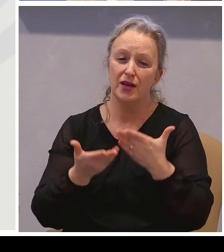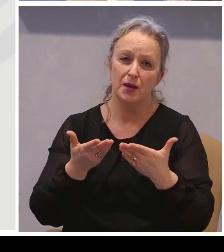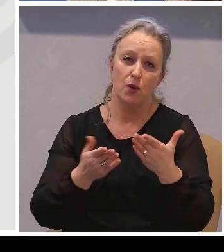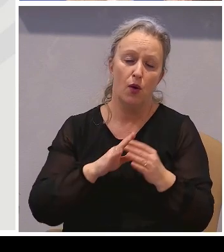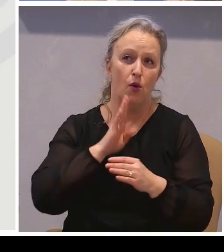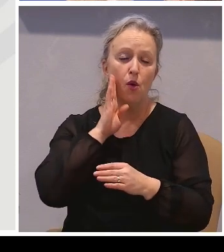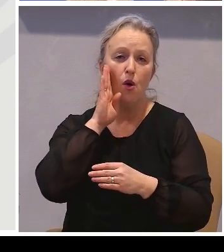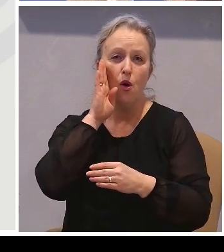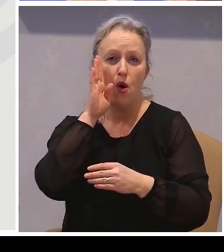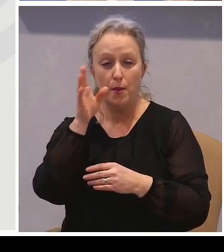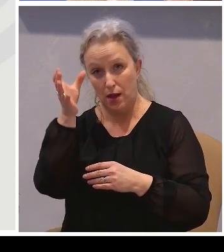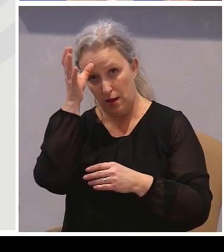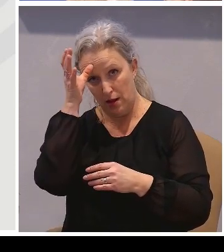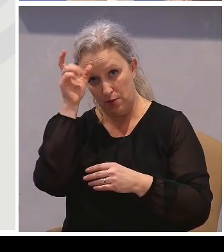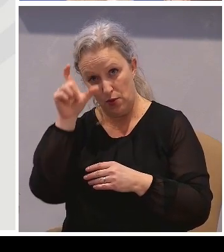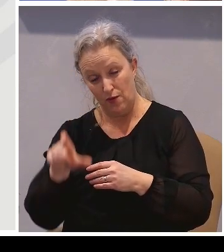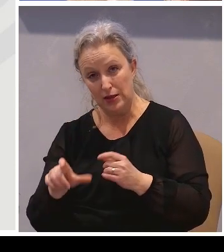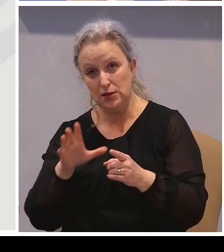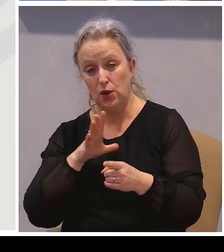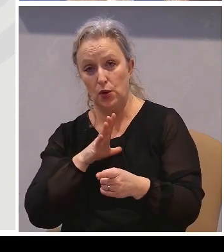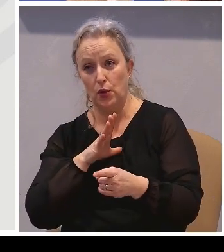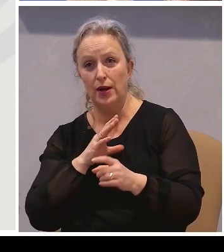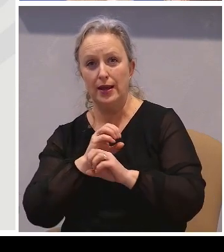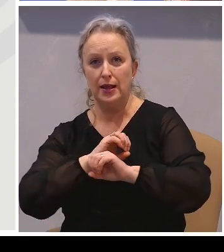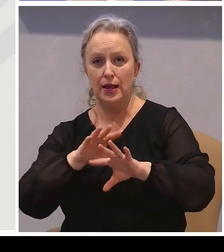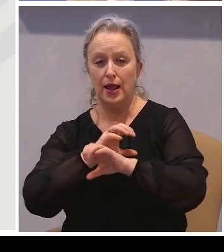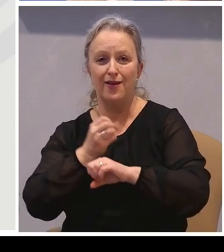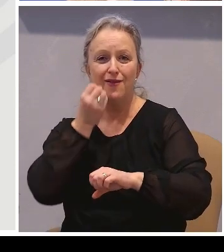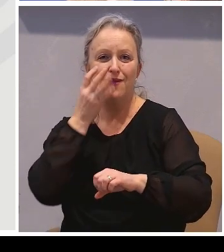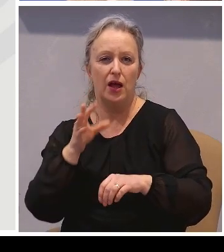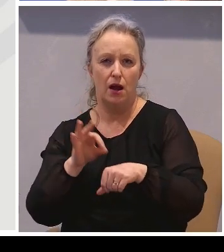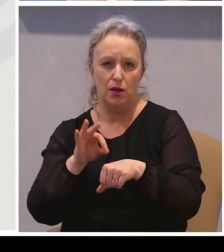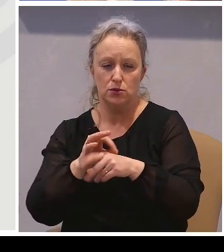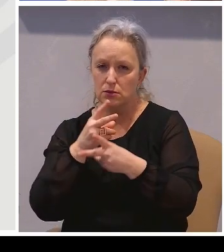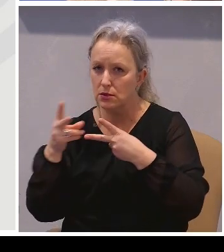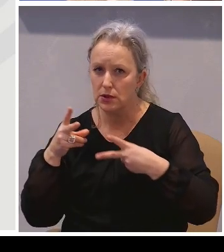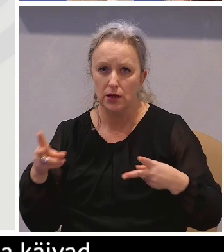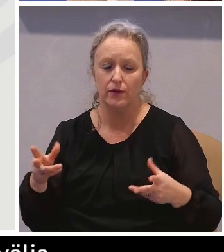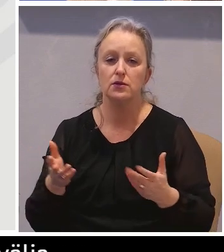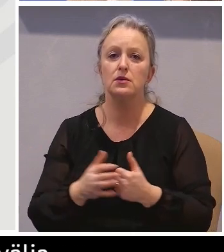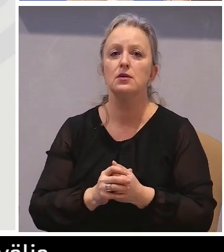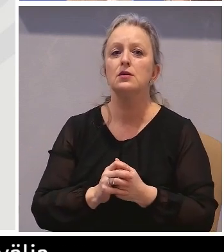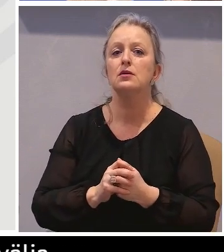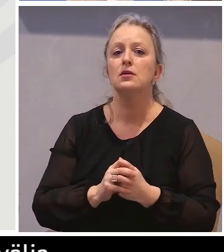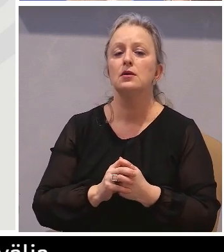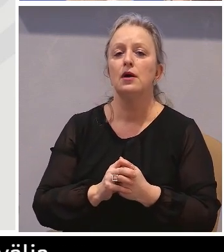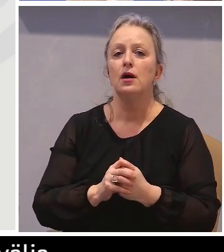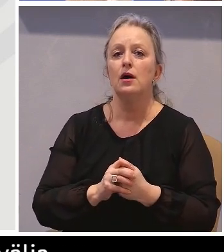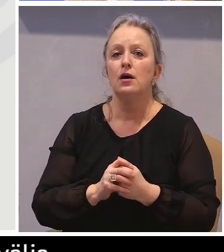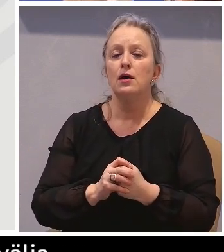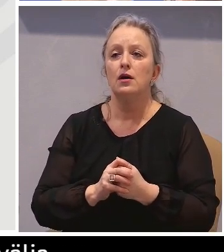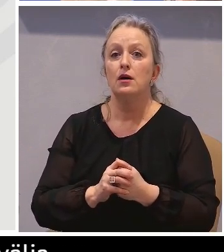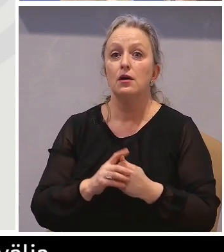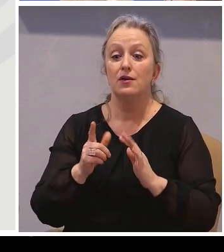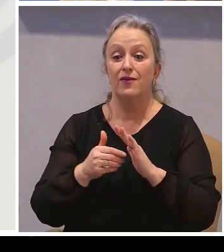hommikupoolikul professor neuropsychiatry, hematoloogia käib ka sinna alla. and maybe hematology as well. Ja siis